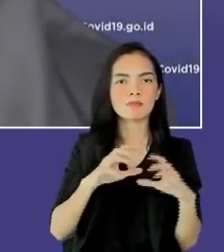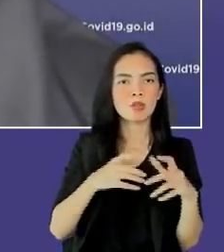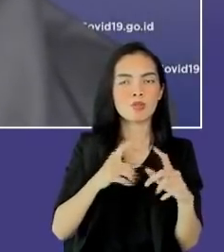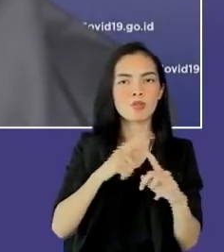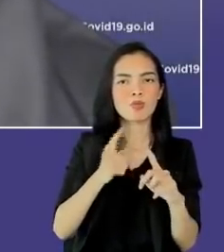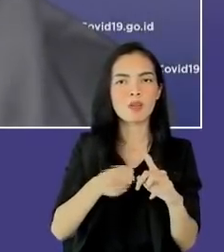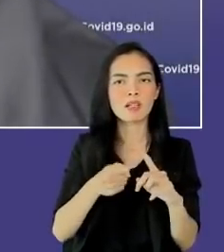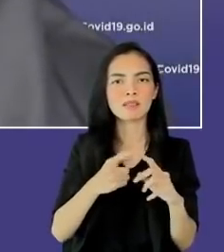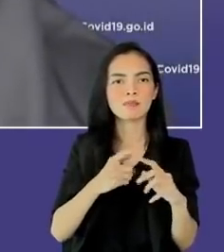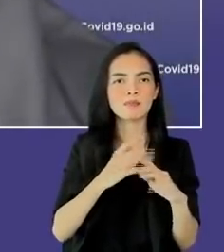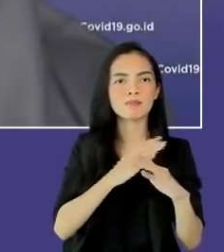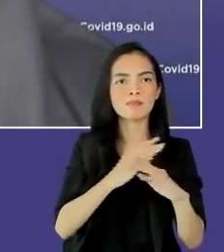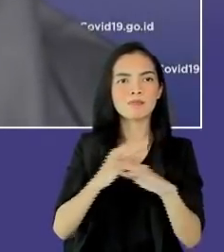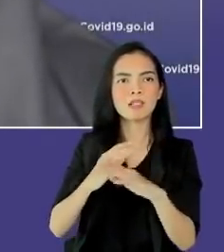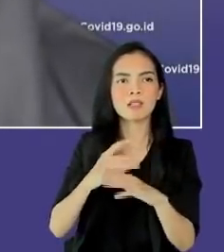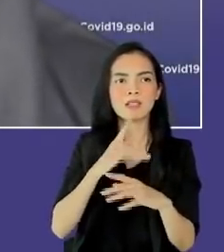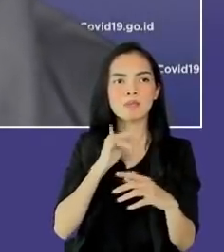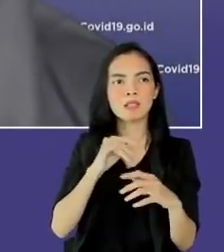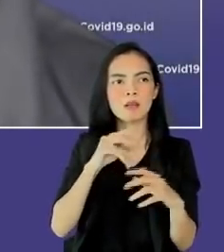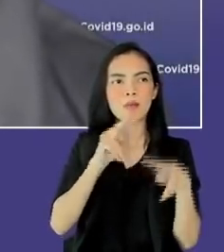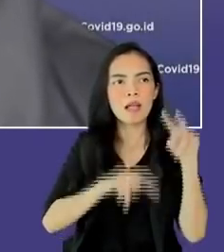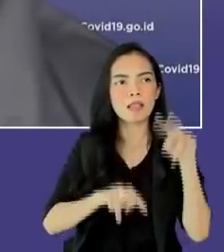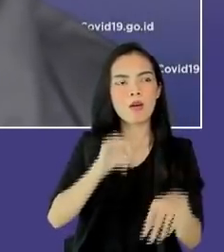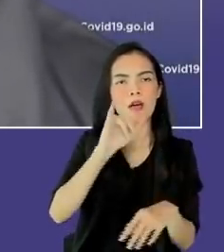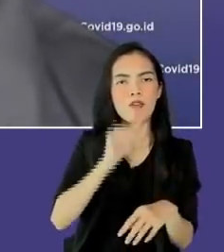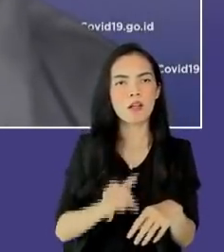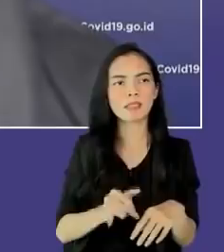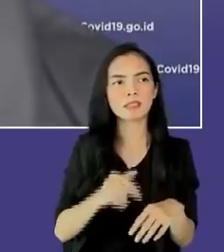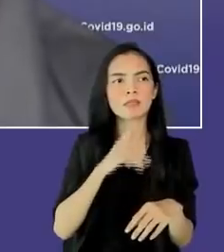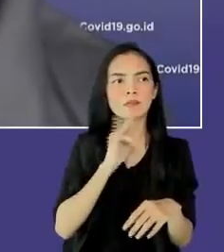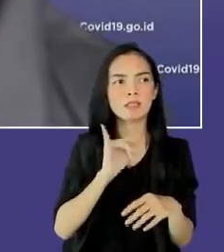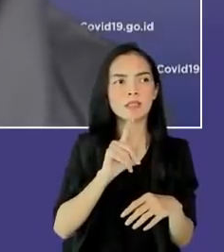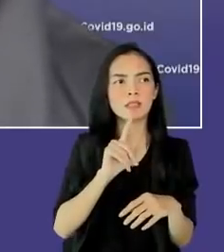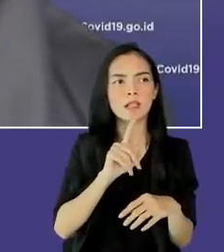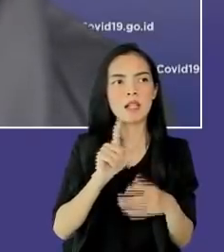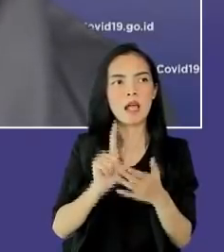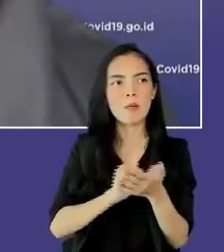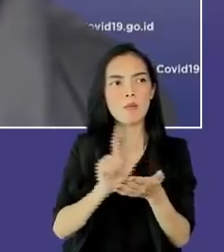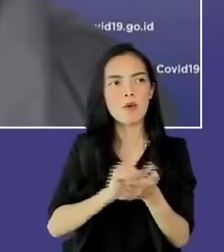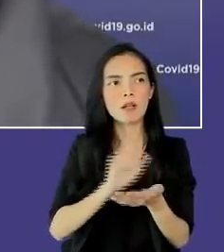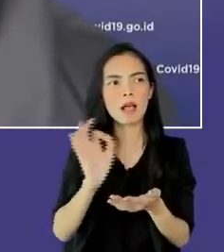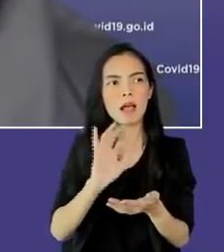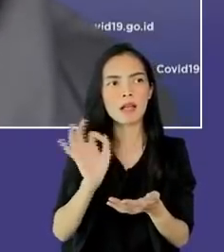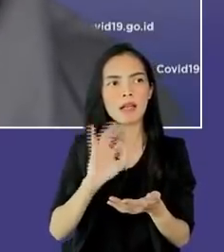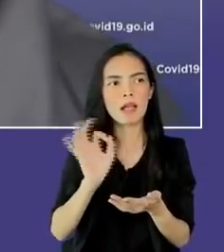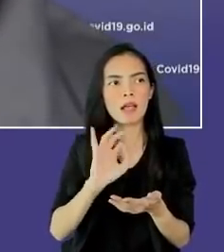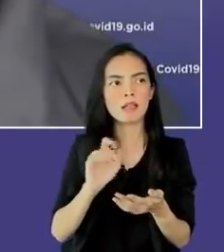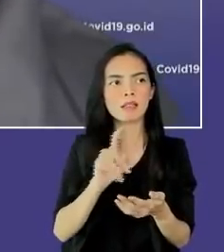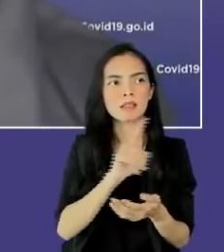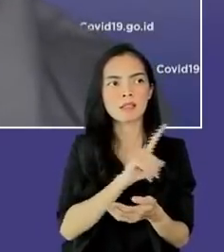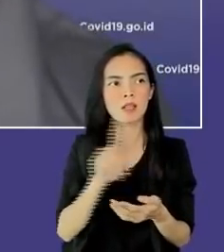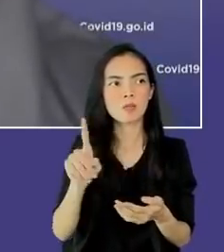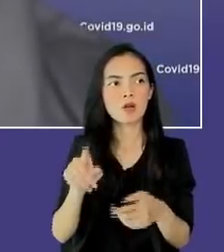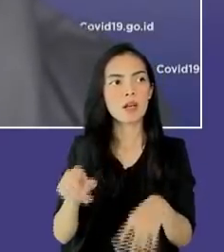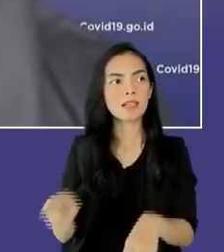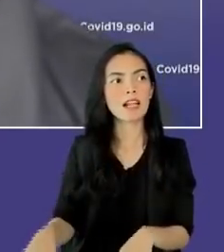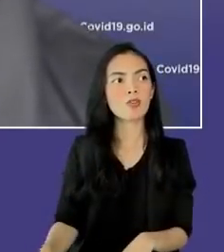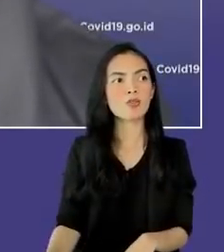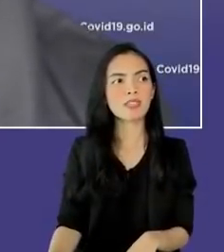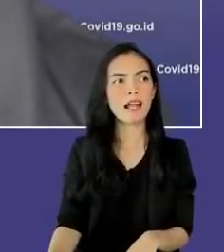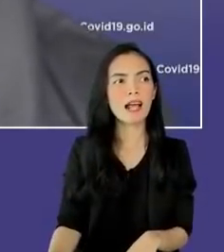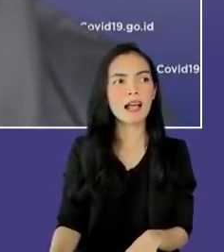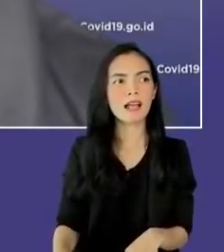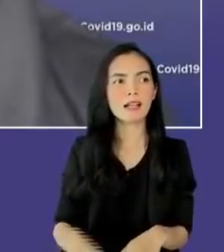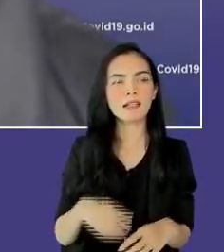kerjanya setiap hari adalah memantau dan mengevaluasi, misalnya daerah mana nih udah seminggu nggak ada pelaporan kinerja posko, udah dalam seminggu nggak ada pelaporan